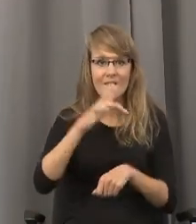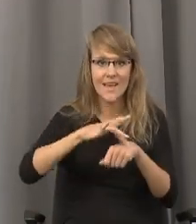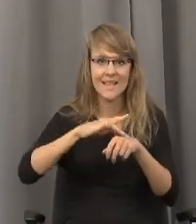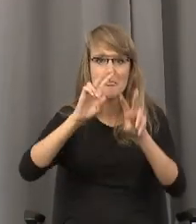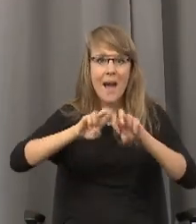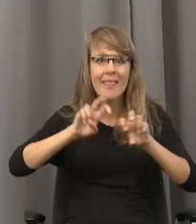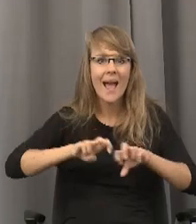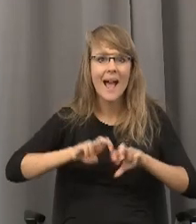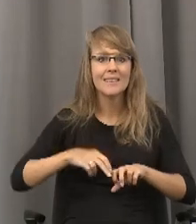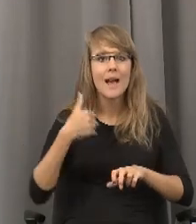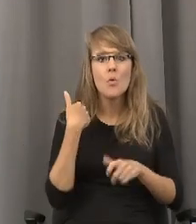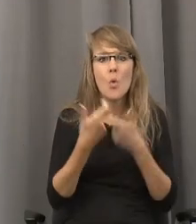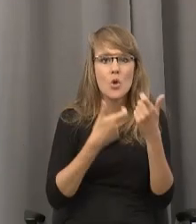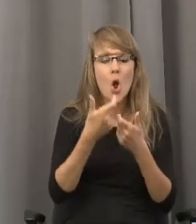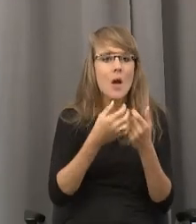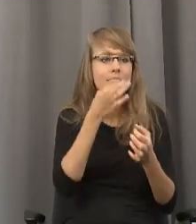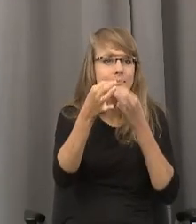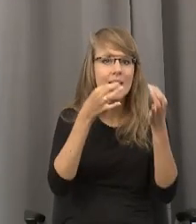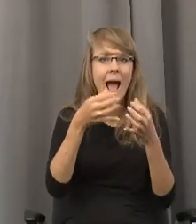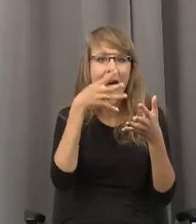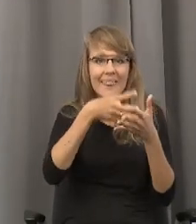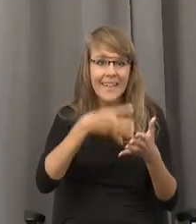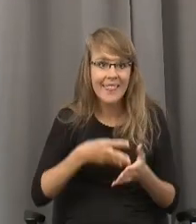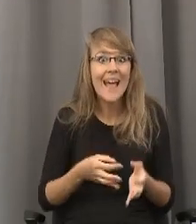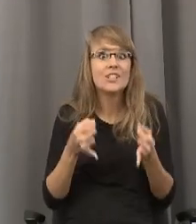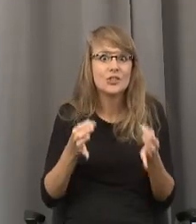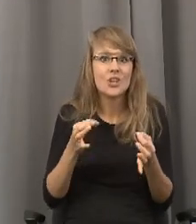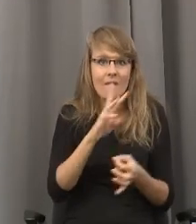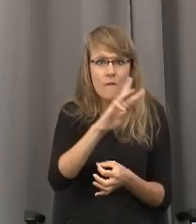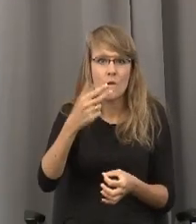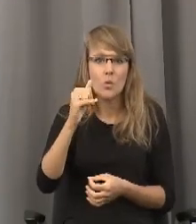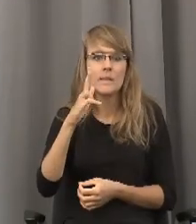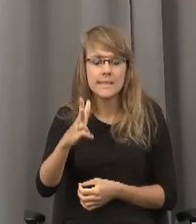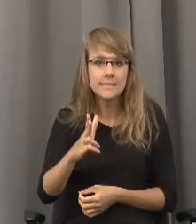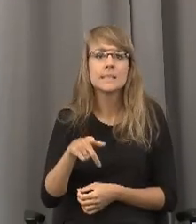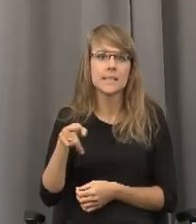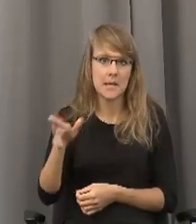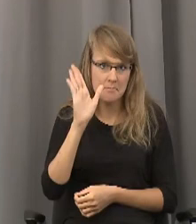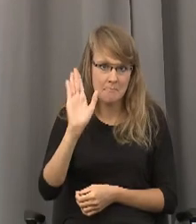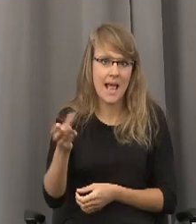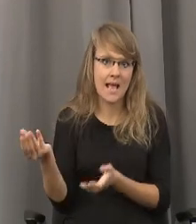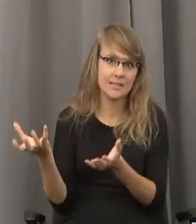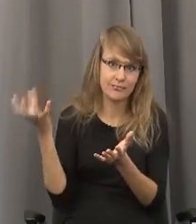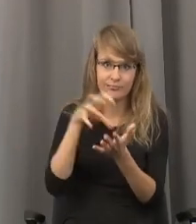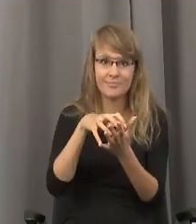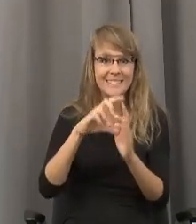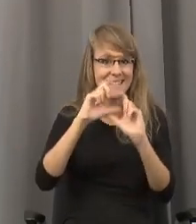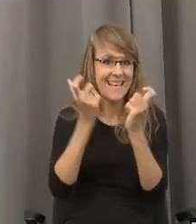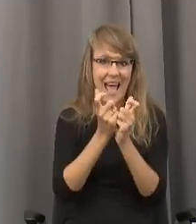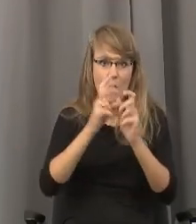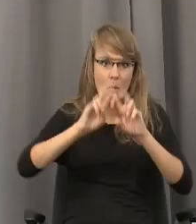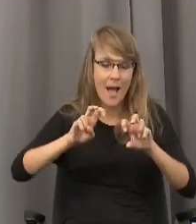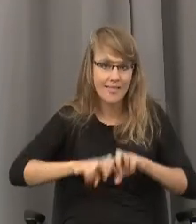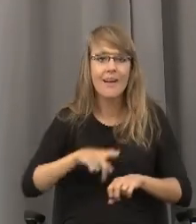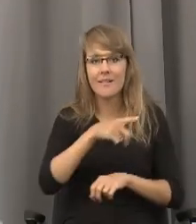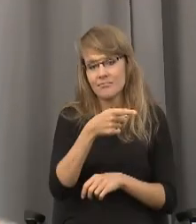również przeprowadzaliśmy. Jeszcze dzisiaj na stronie Najwyższej Izby Kontroli państwo będziecie mogli się zapoznać z całością tych badań i oczywiście jest